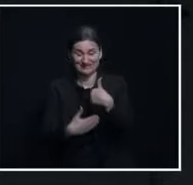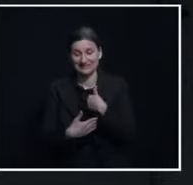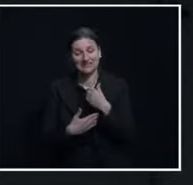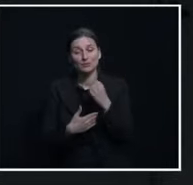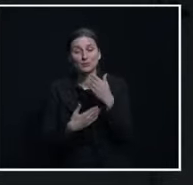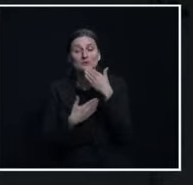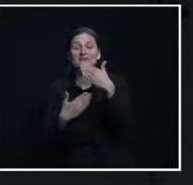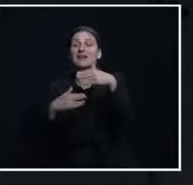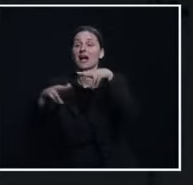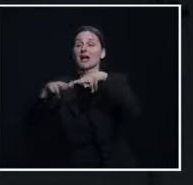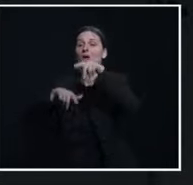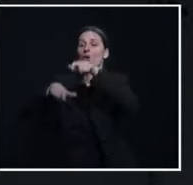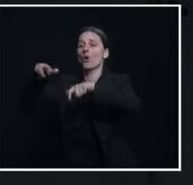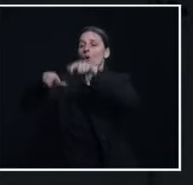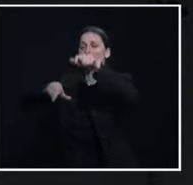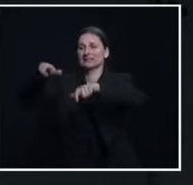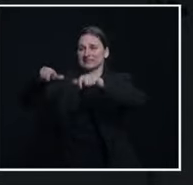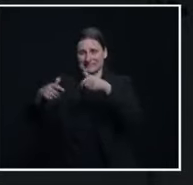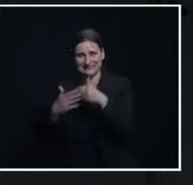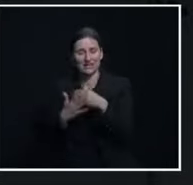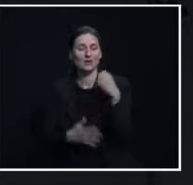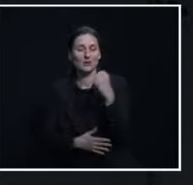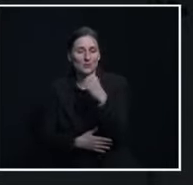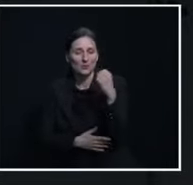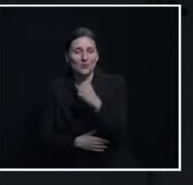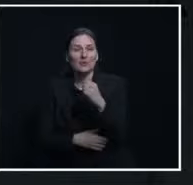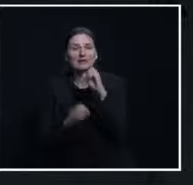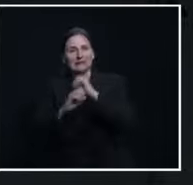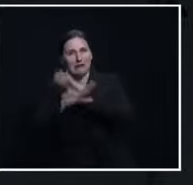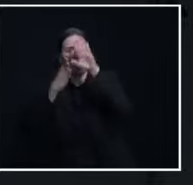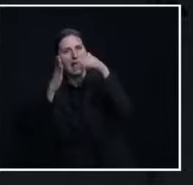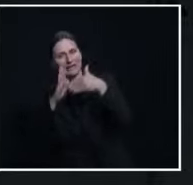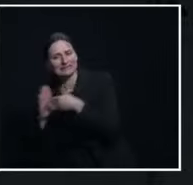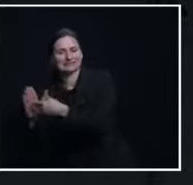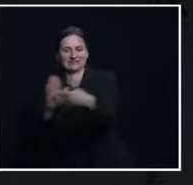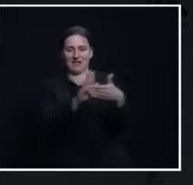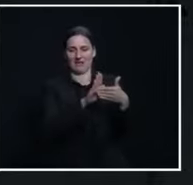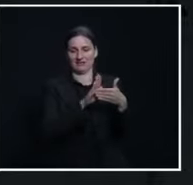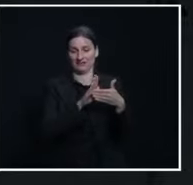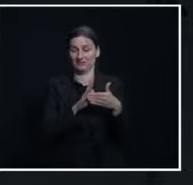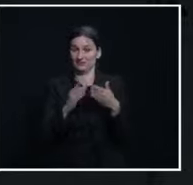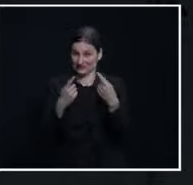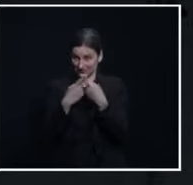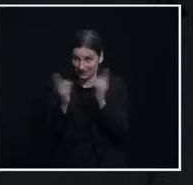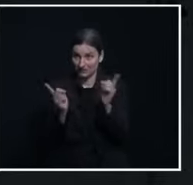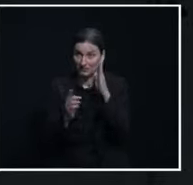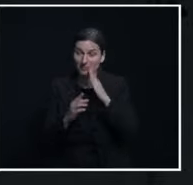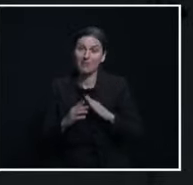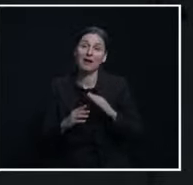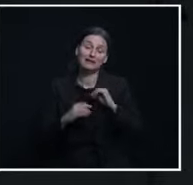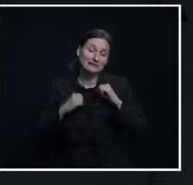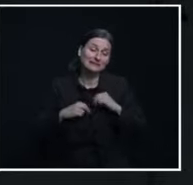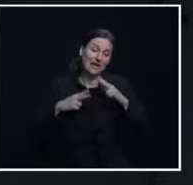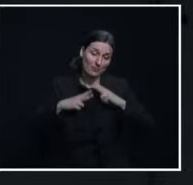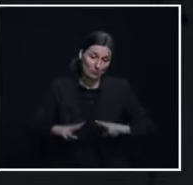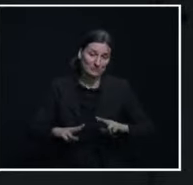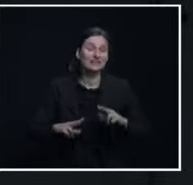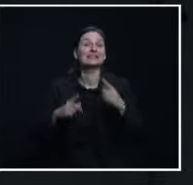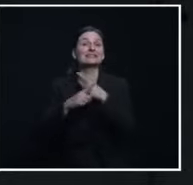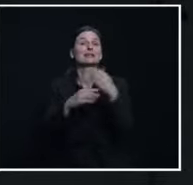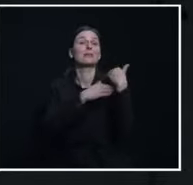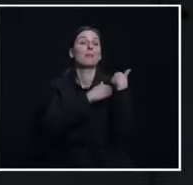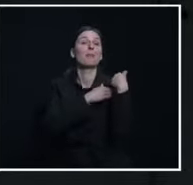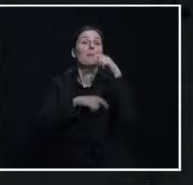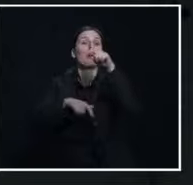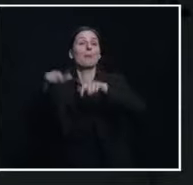Aus diesem Grunde danke ich den Organisatoren für dieses so eindeutig und klare Zeichen. Und Ihnen allen, meine sehr geehrten Damen und Herren, die Sie als